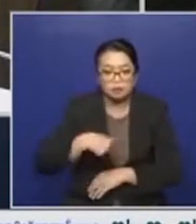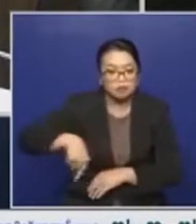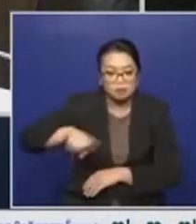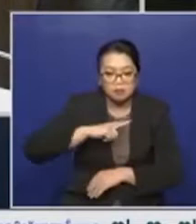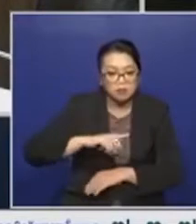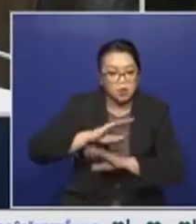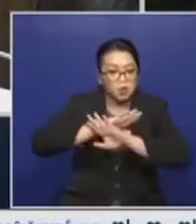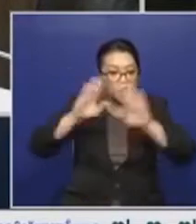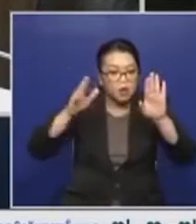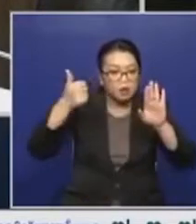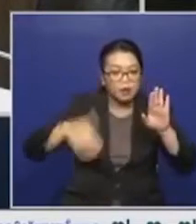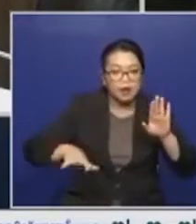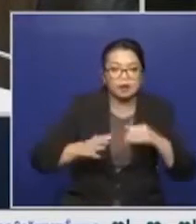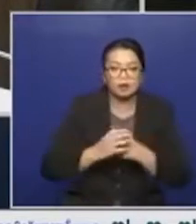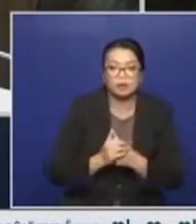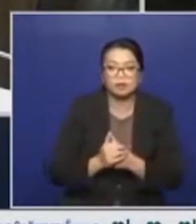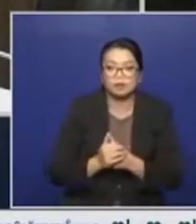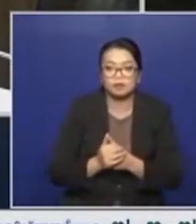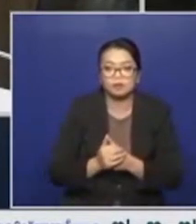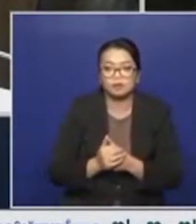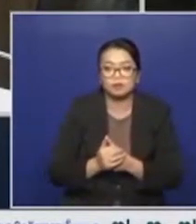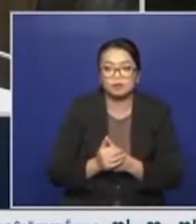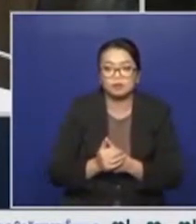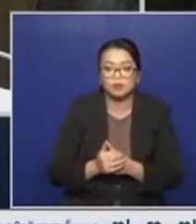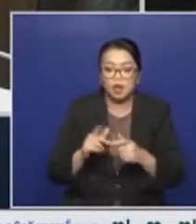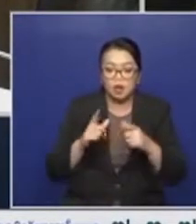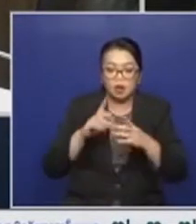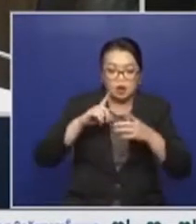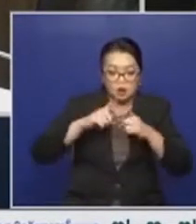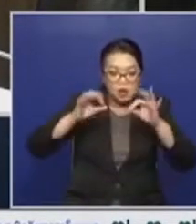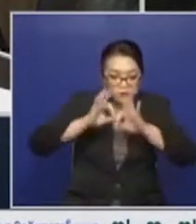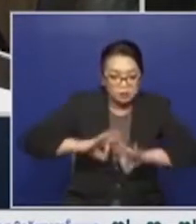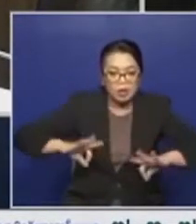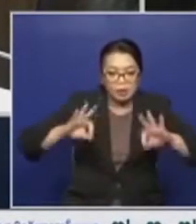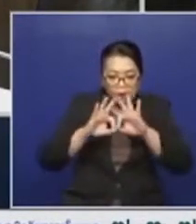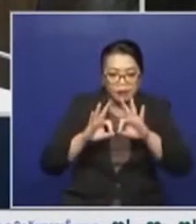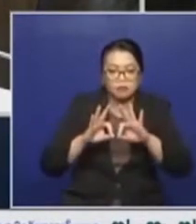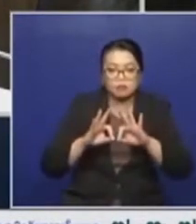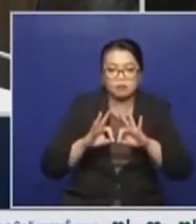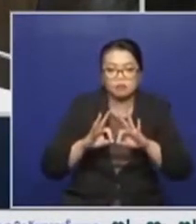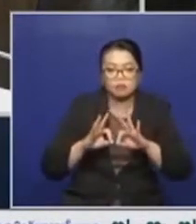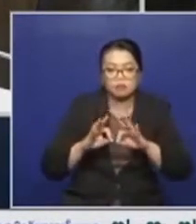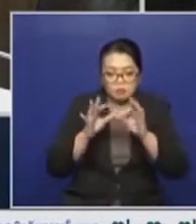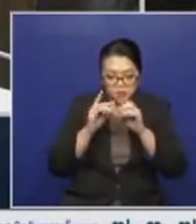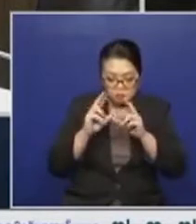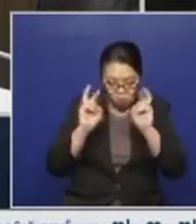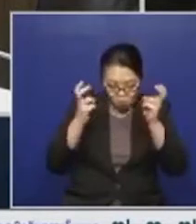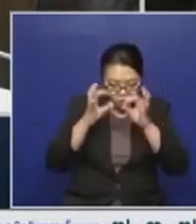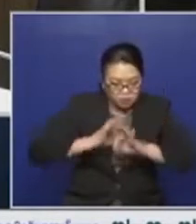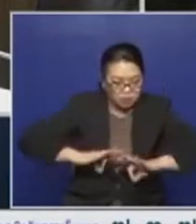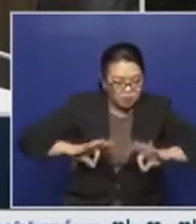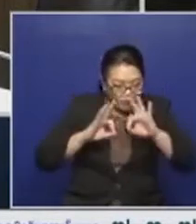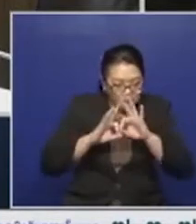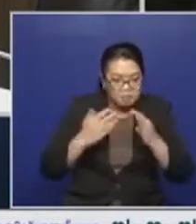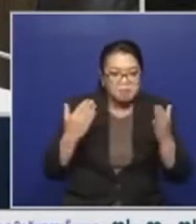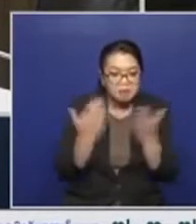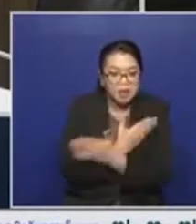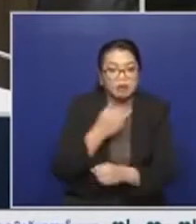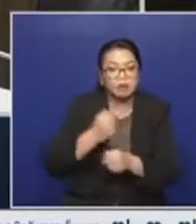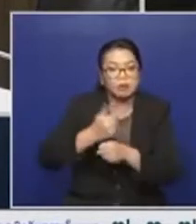ไม่สามารถยกเลิกได้แล้วกับเรื่องที่ใหญ่หลวงวันนี้เราจะกล้าปิดแต่อย่างไร